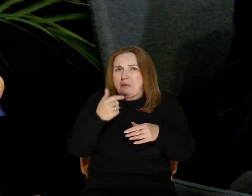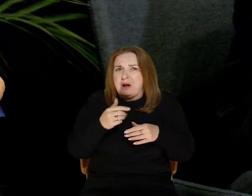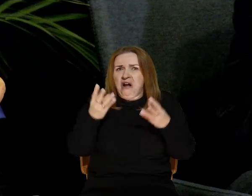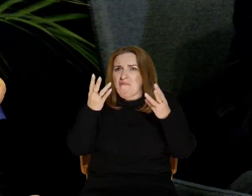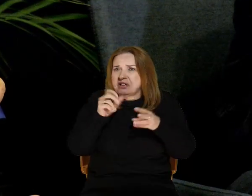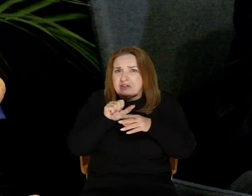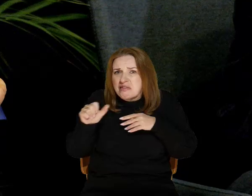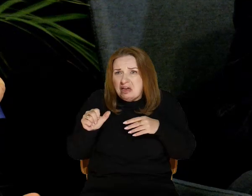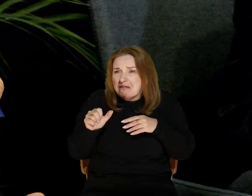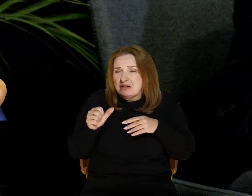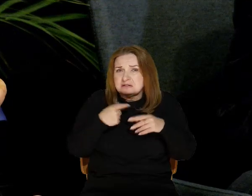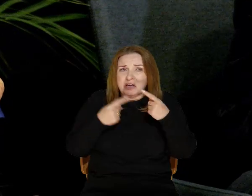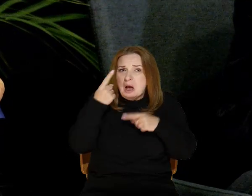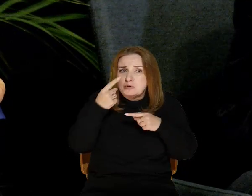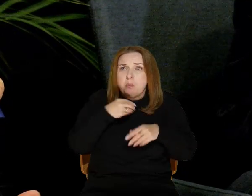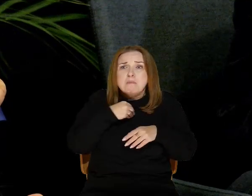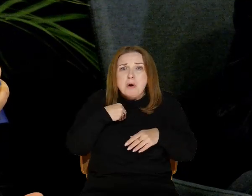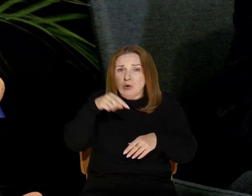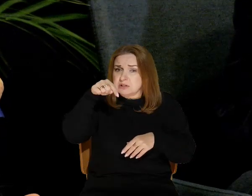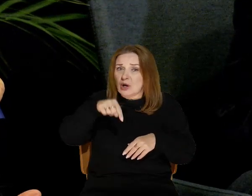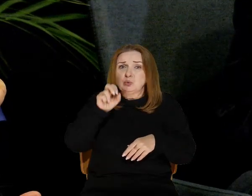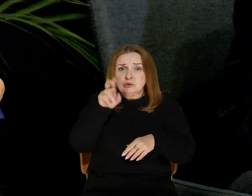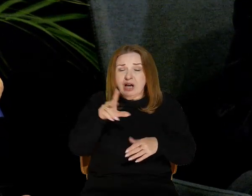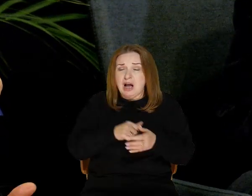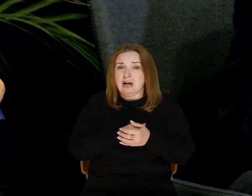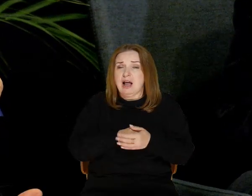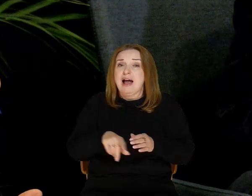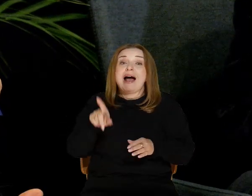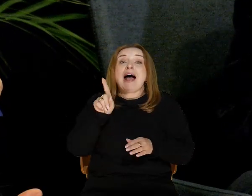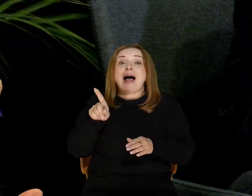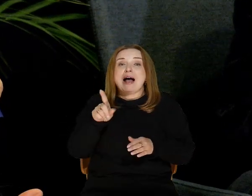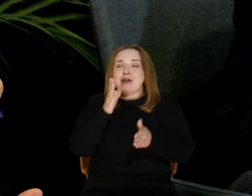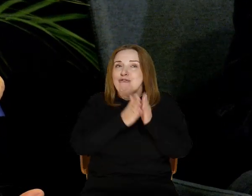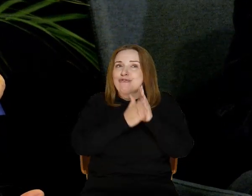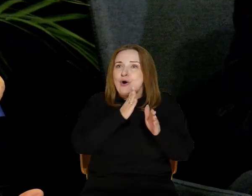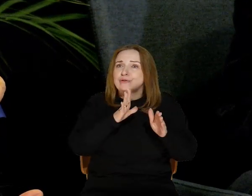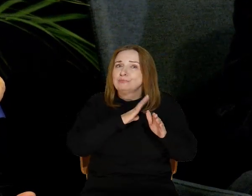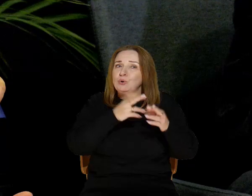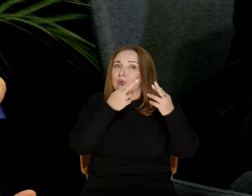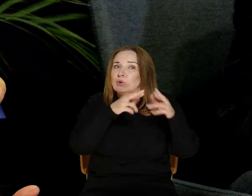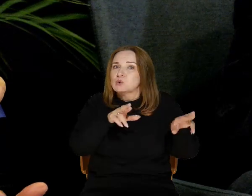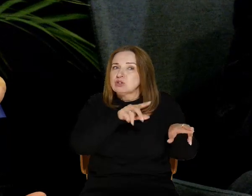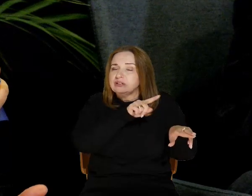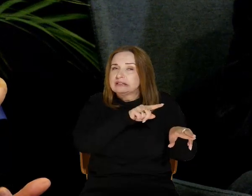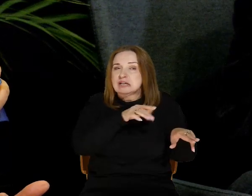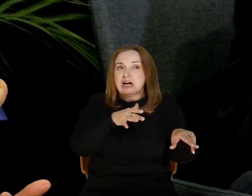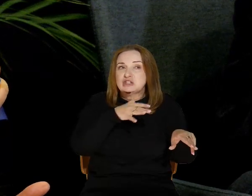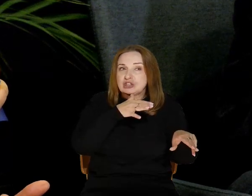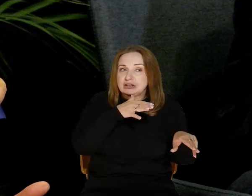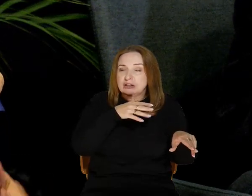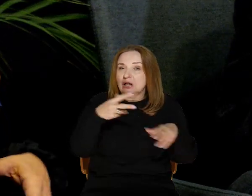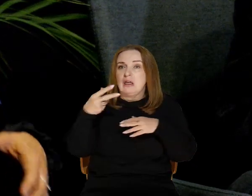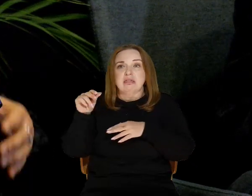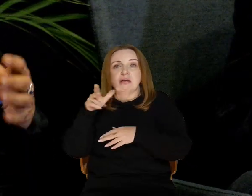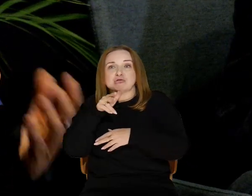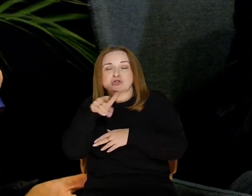my Polacy, owszem, tylko jednak jest różnica, w czasie wojny była różnica między Żydem a nie